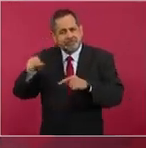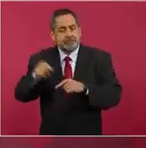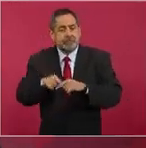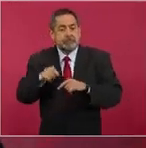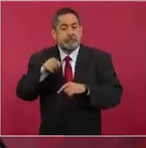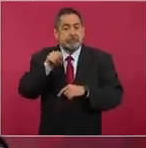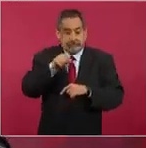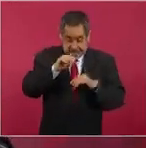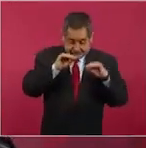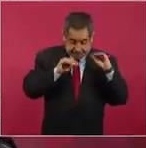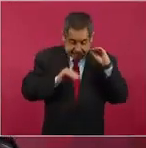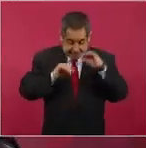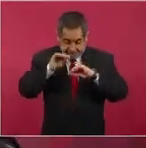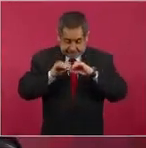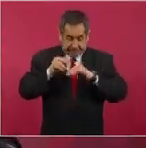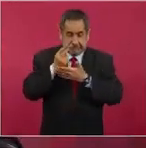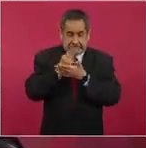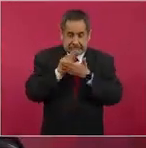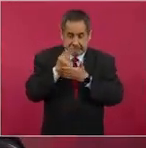modifican